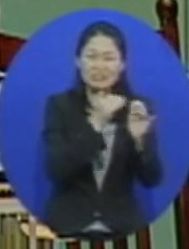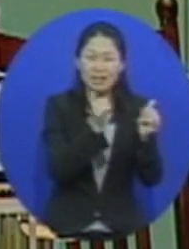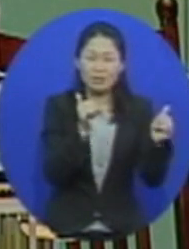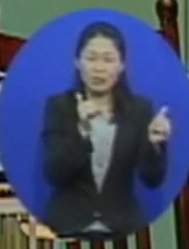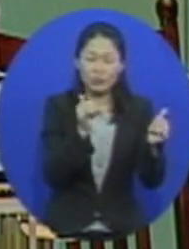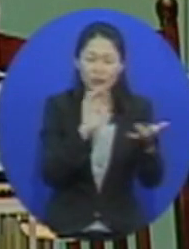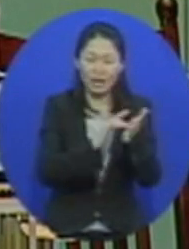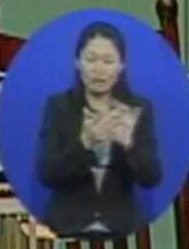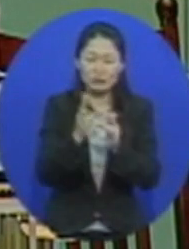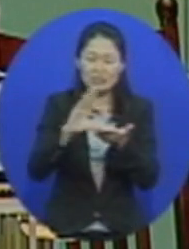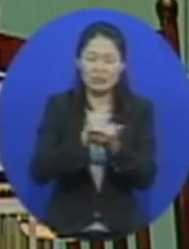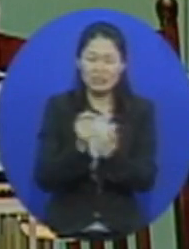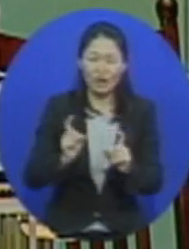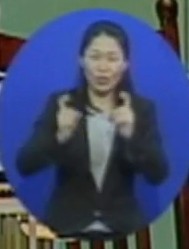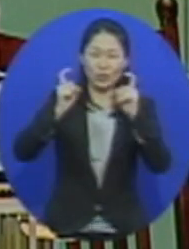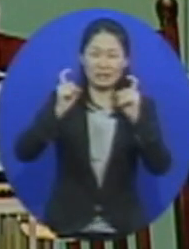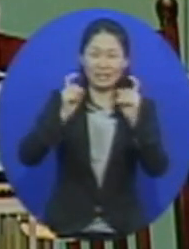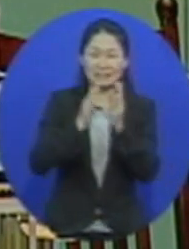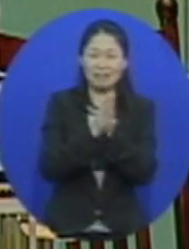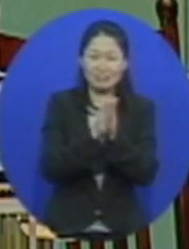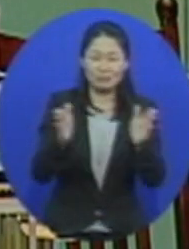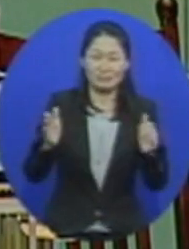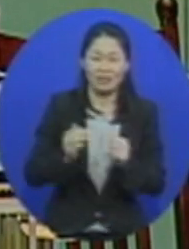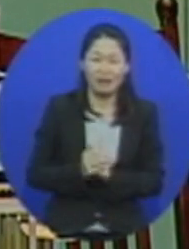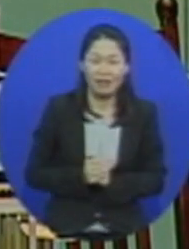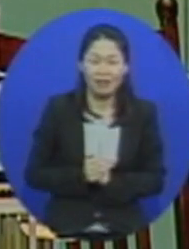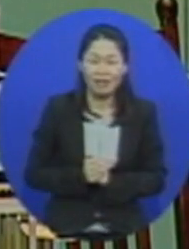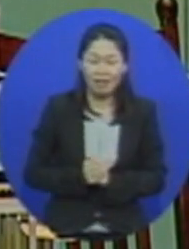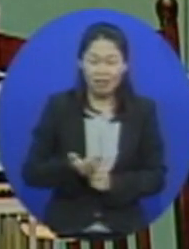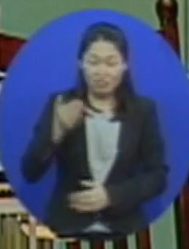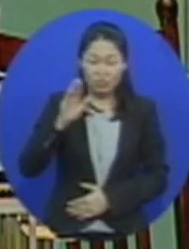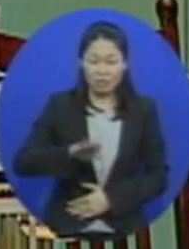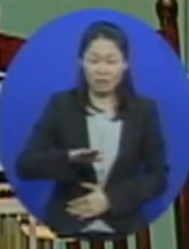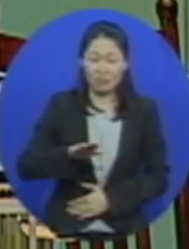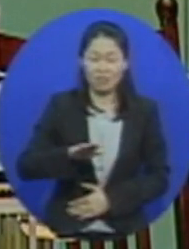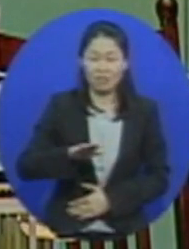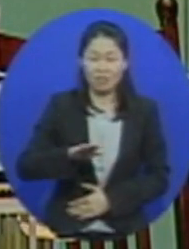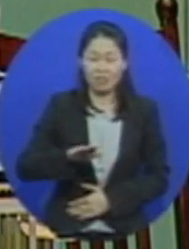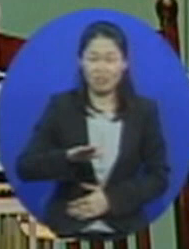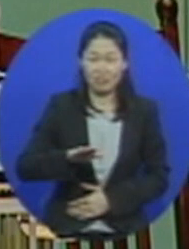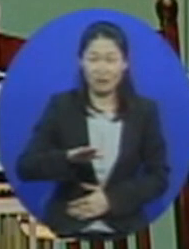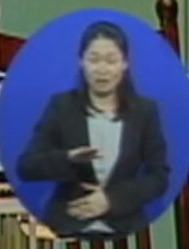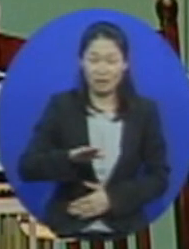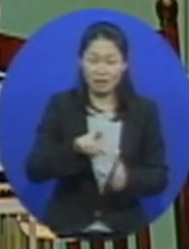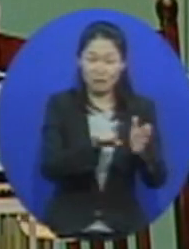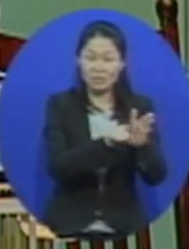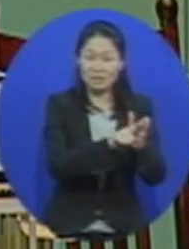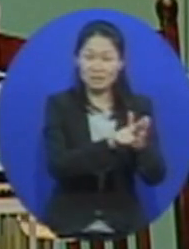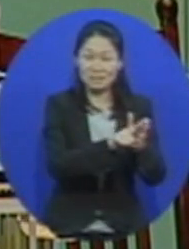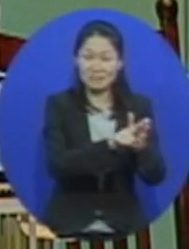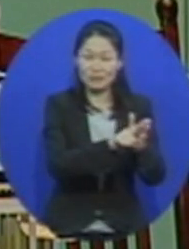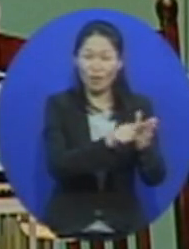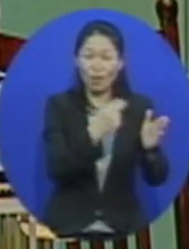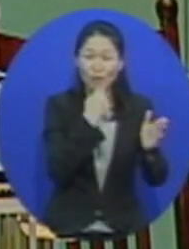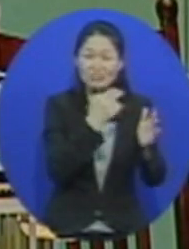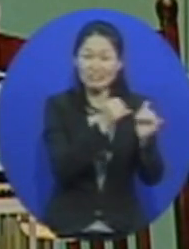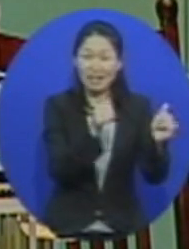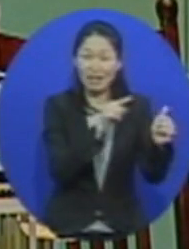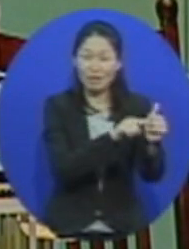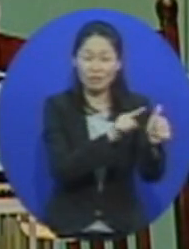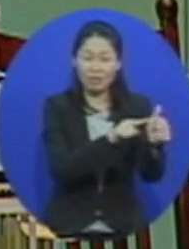그리스도의 대해서 논쟁이 벌어졌어요 그런데 아이 예수 안 믿는 불 진 자가